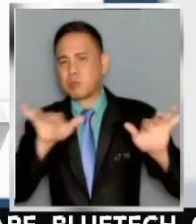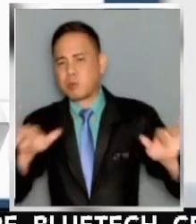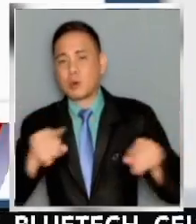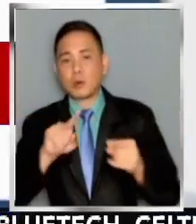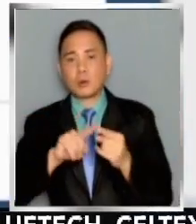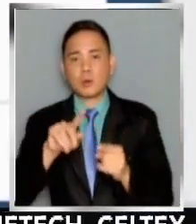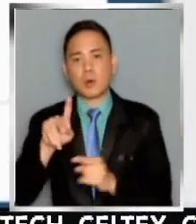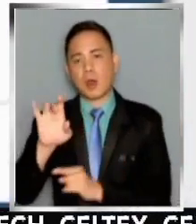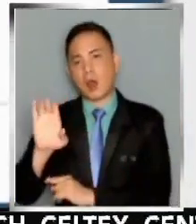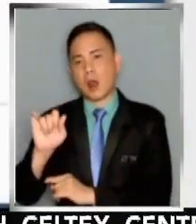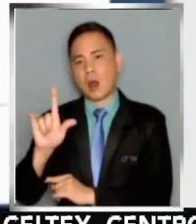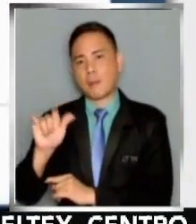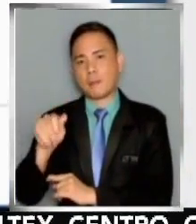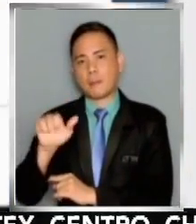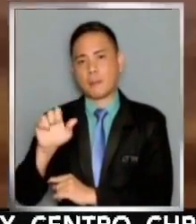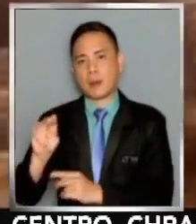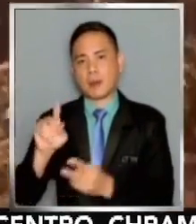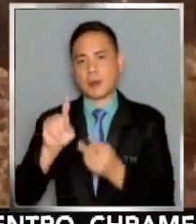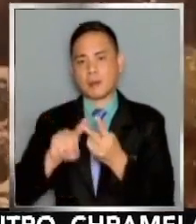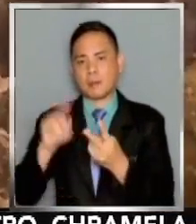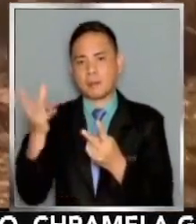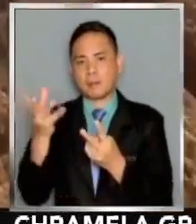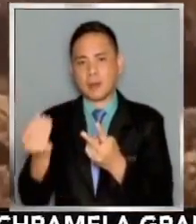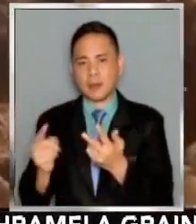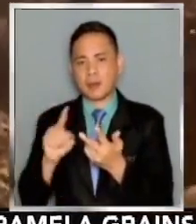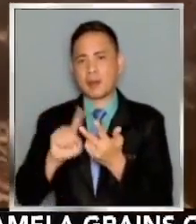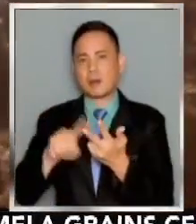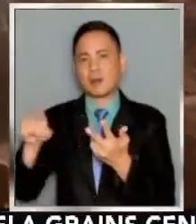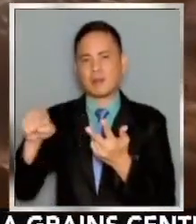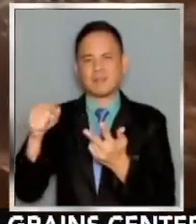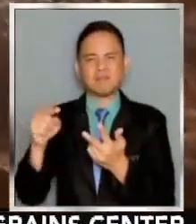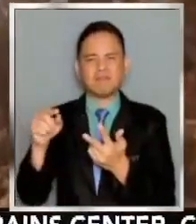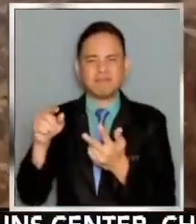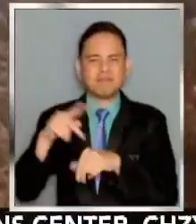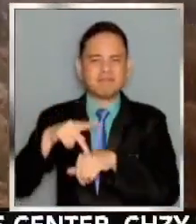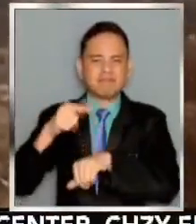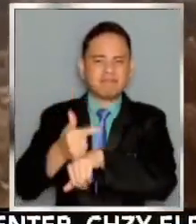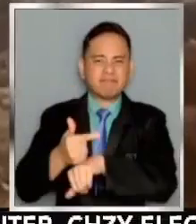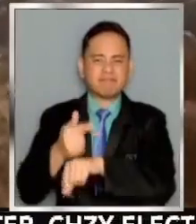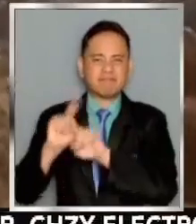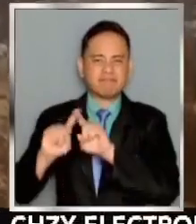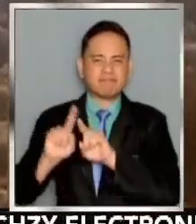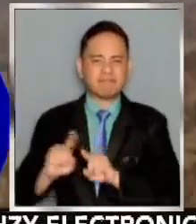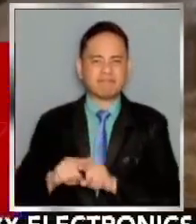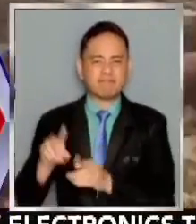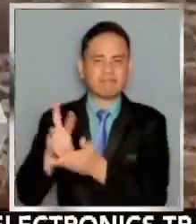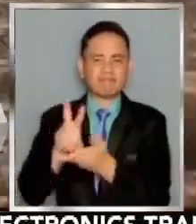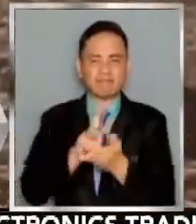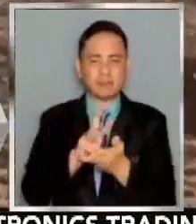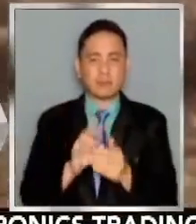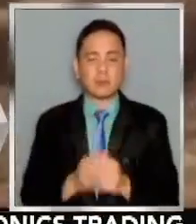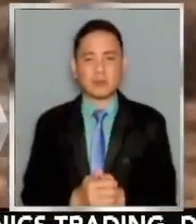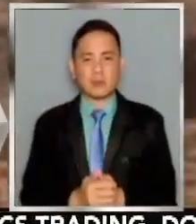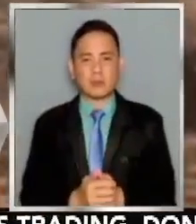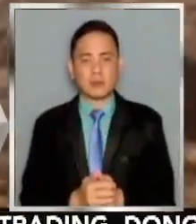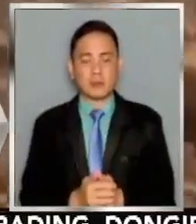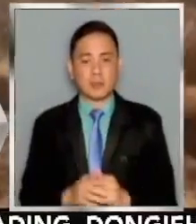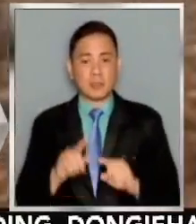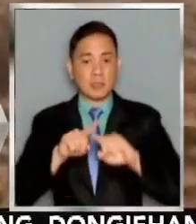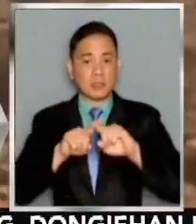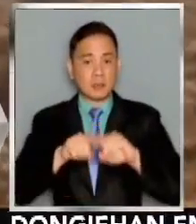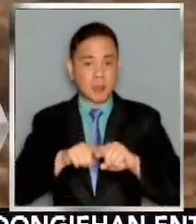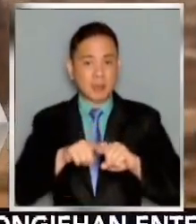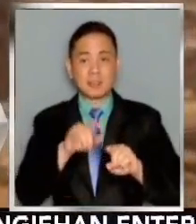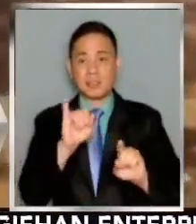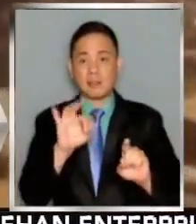mula sa Mt Princess Empress delikado rin daw kung umabot sa Verde Island passage ang oil spill dahil maapektuhan ang